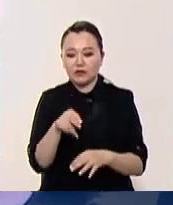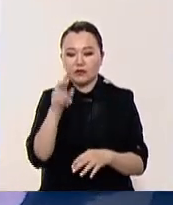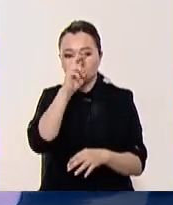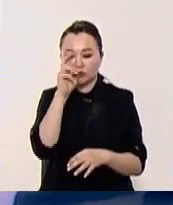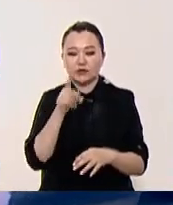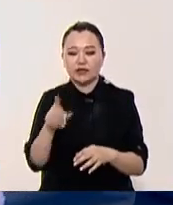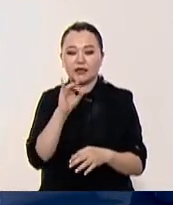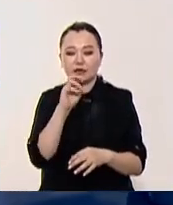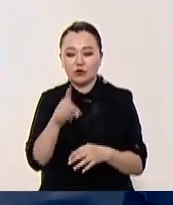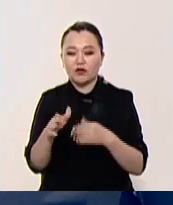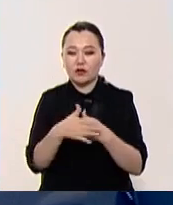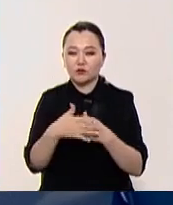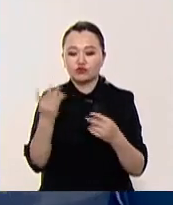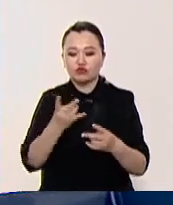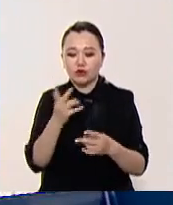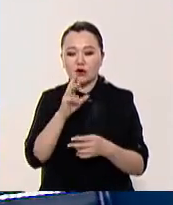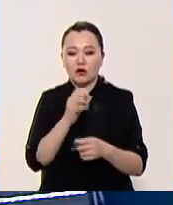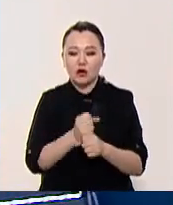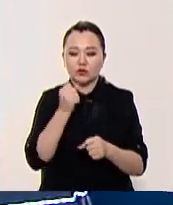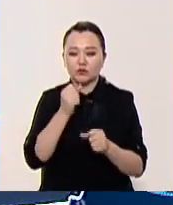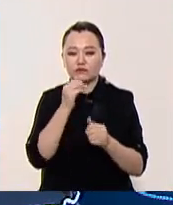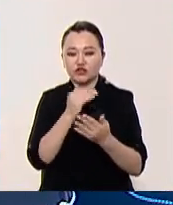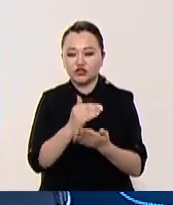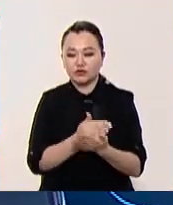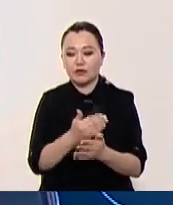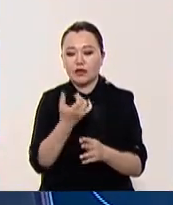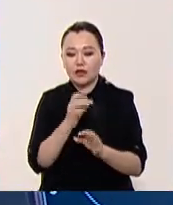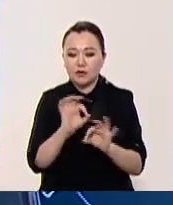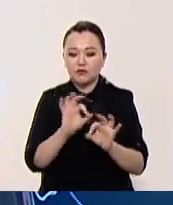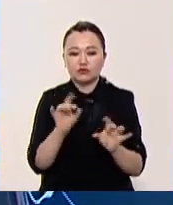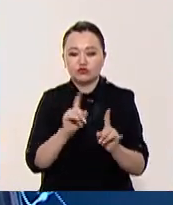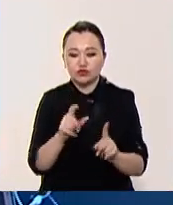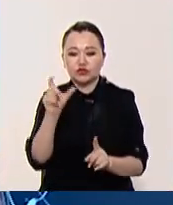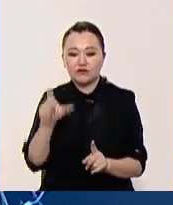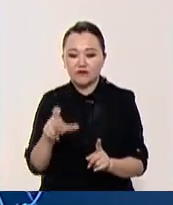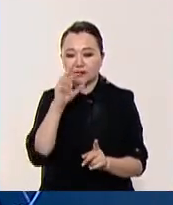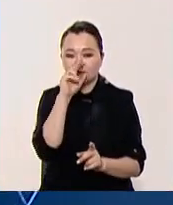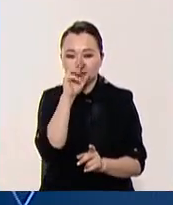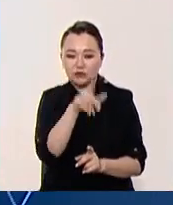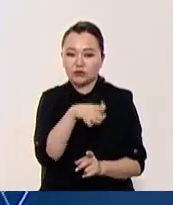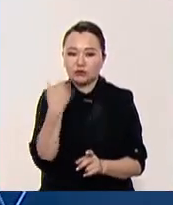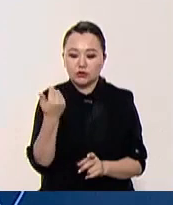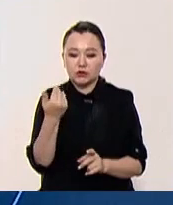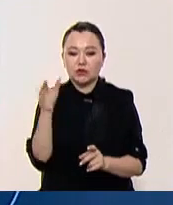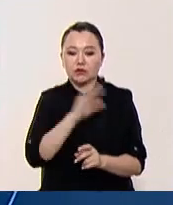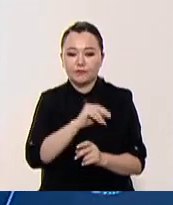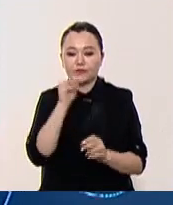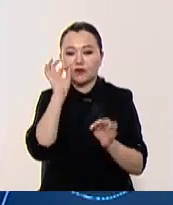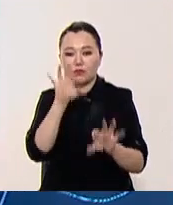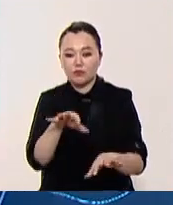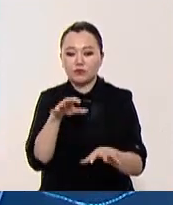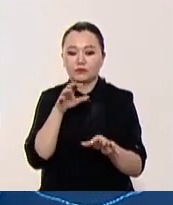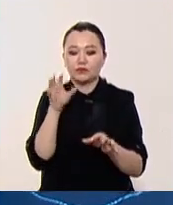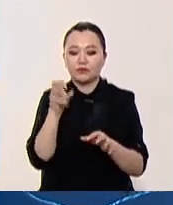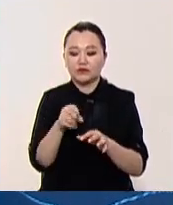Игорь Дужнов отбывал наказание в колонии особого режима и объяснил это тем, что подсудимый не раскаялся. Напомню, при